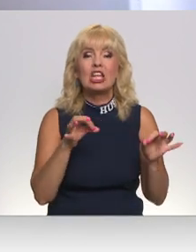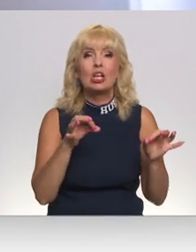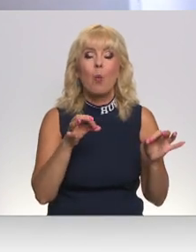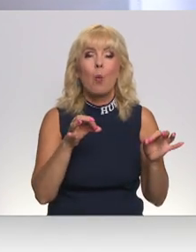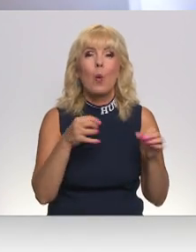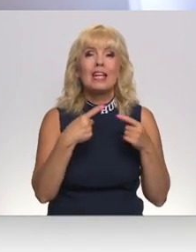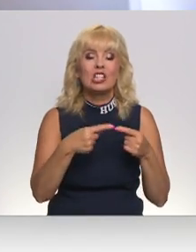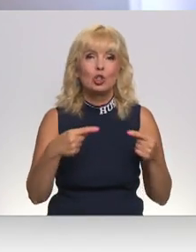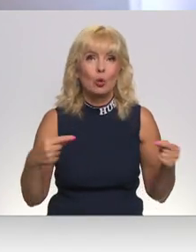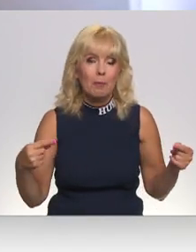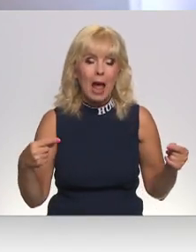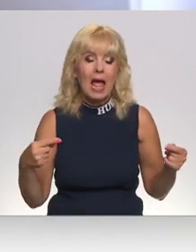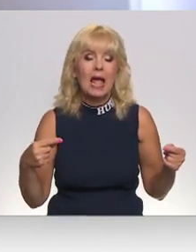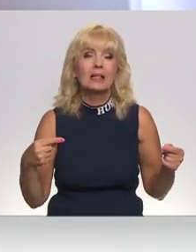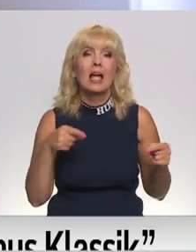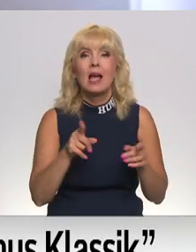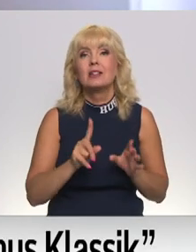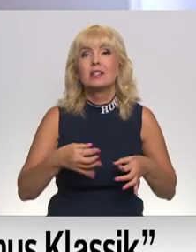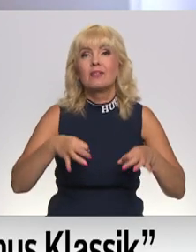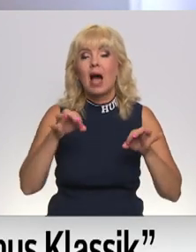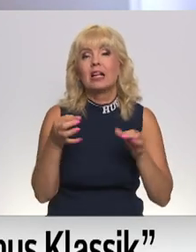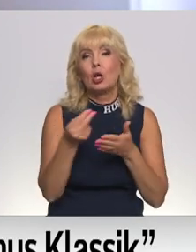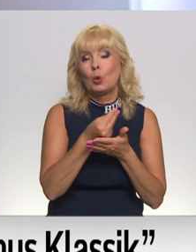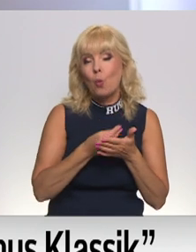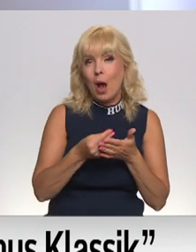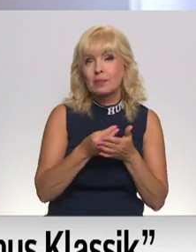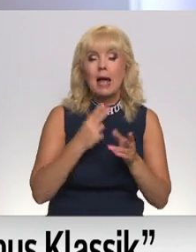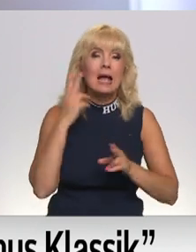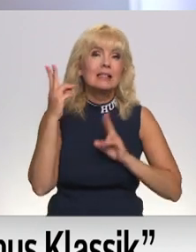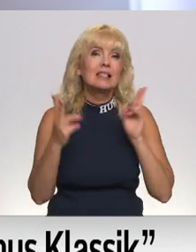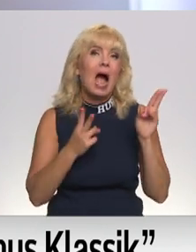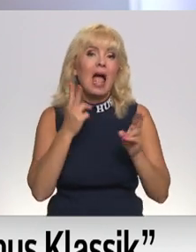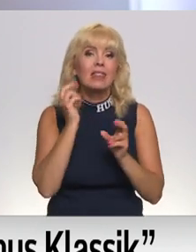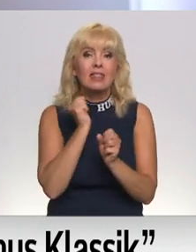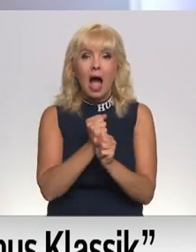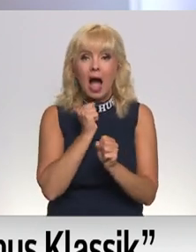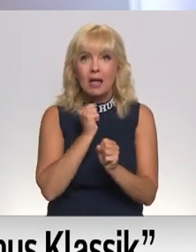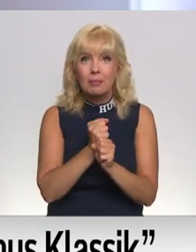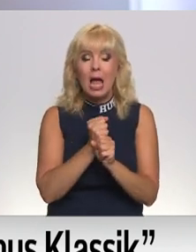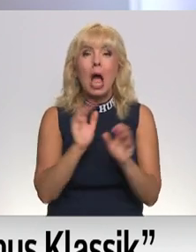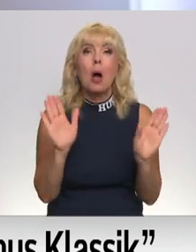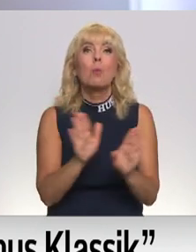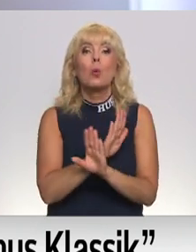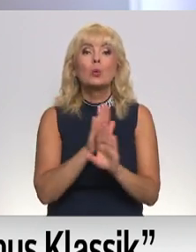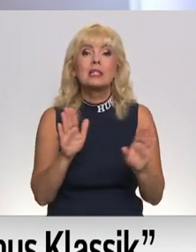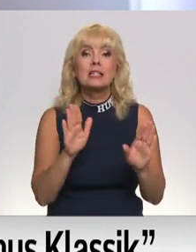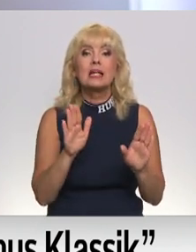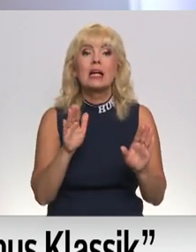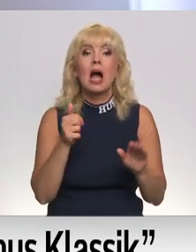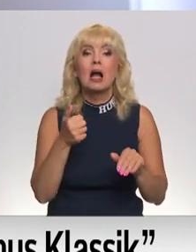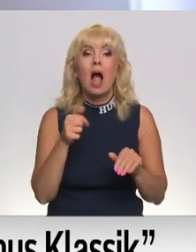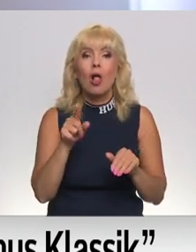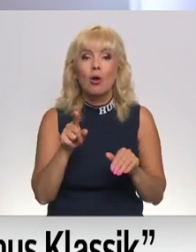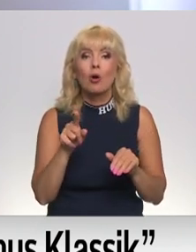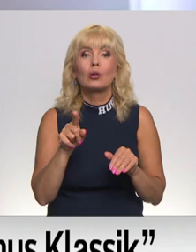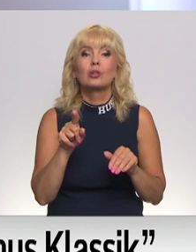3 tādi ļoti svarīgi un nozīmīgi skaņdarbi. Mūzika Dolorosa, mūzika